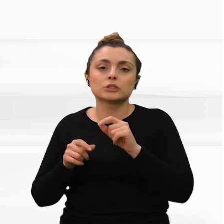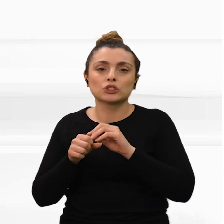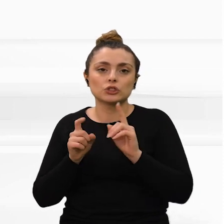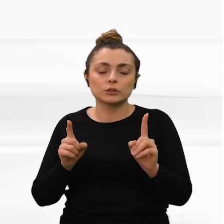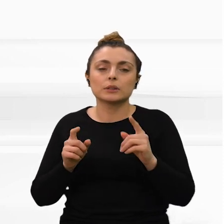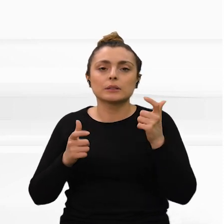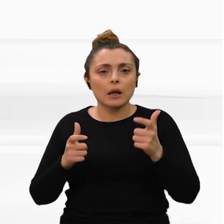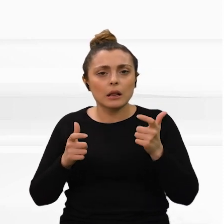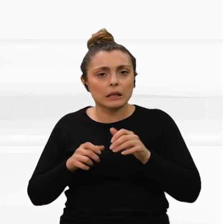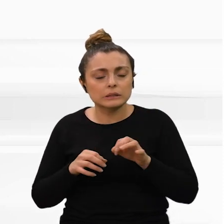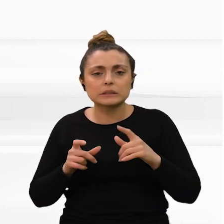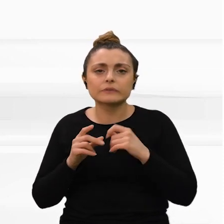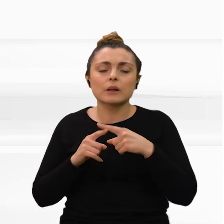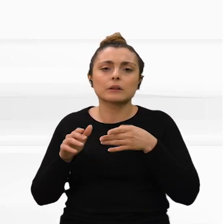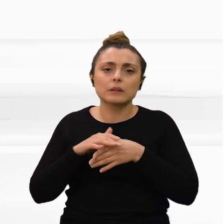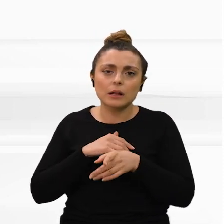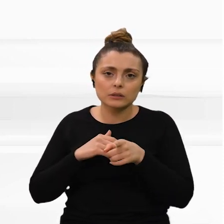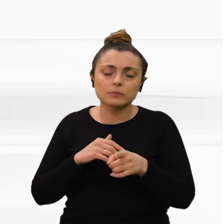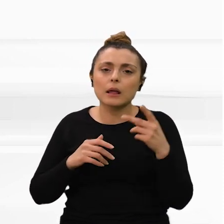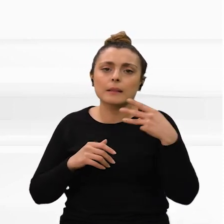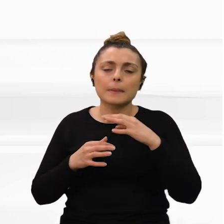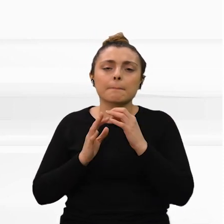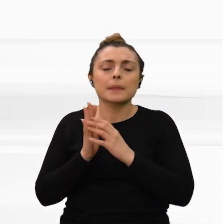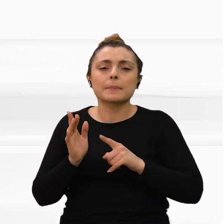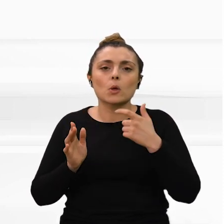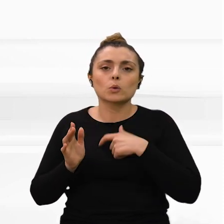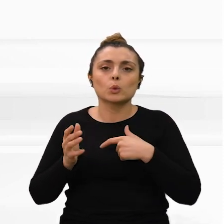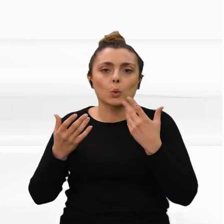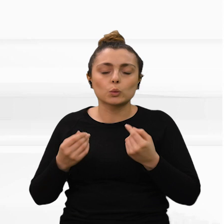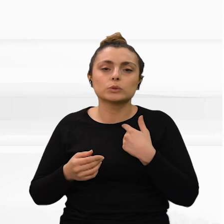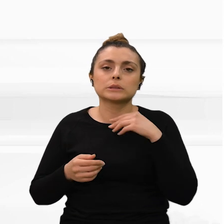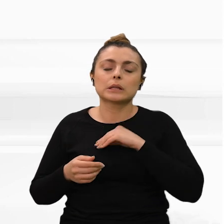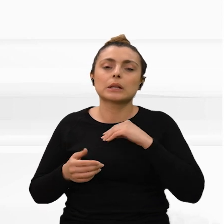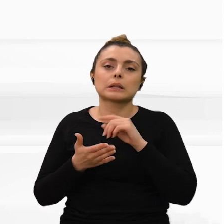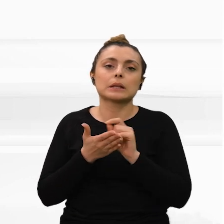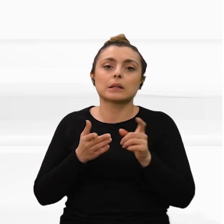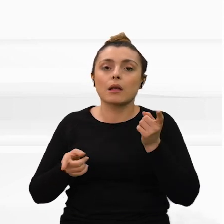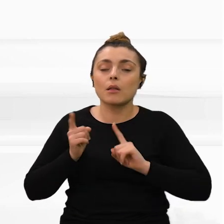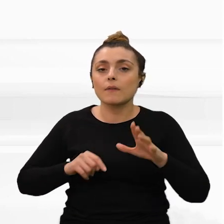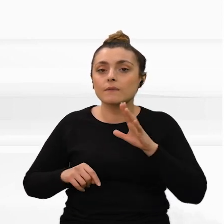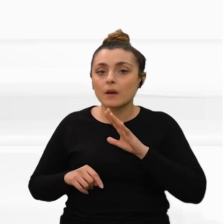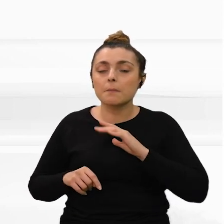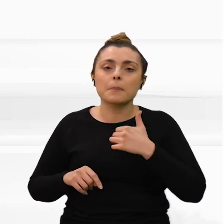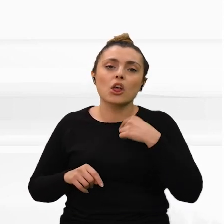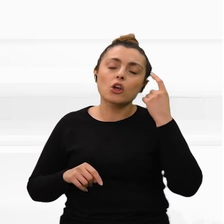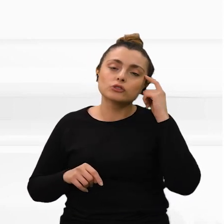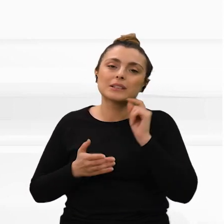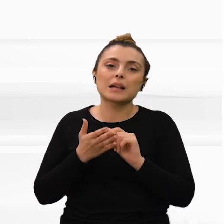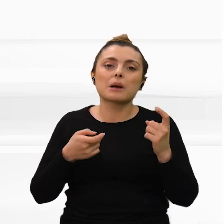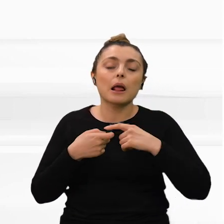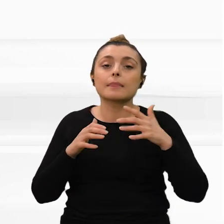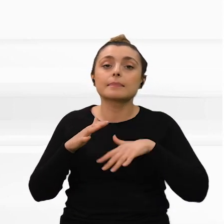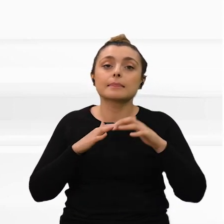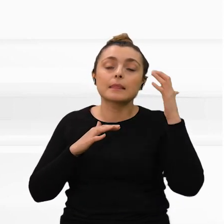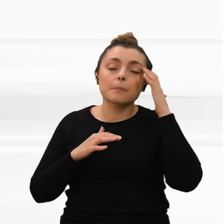arasında yerli yersiz sıfat yerleştirmenin edebiyat metni bir özelliği olduğunu sanan yazar adayları var bence yazma